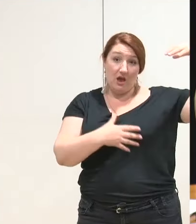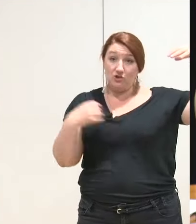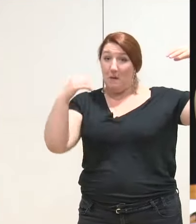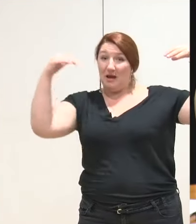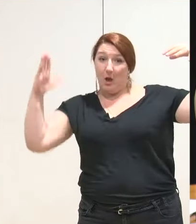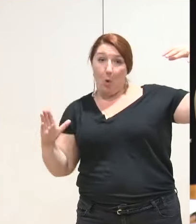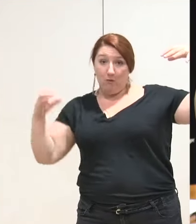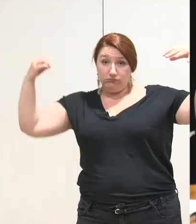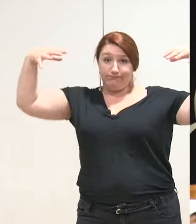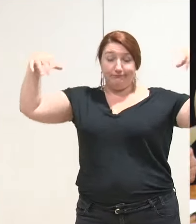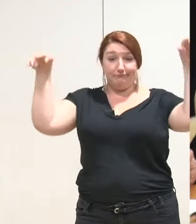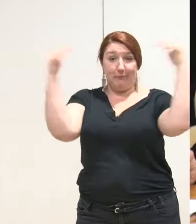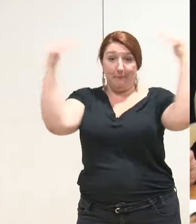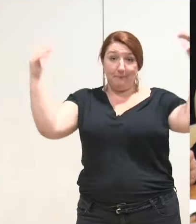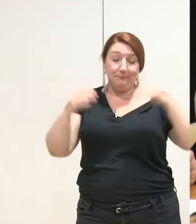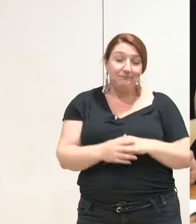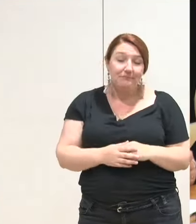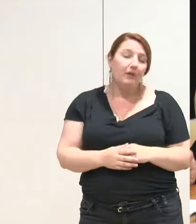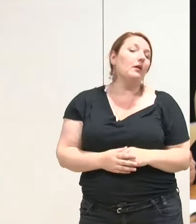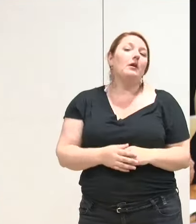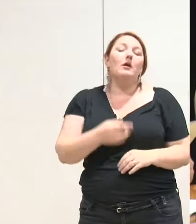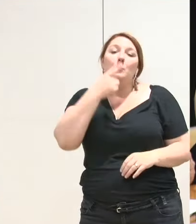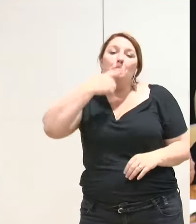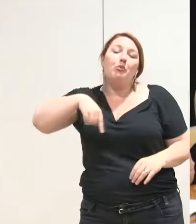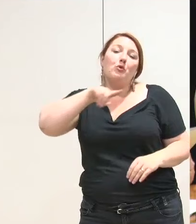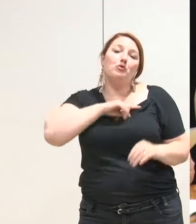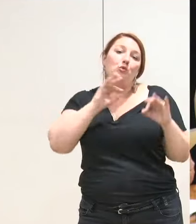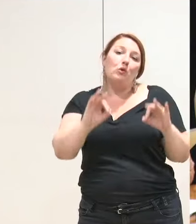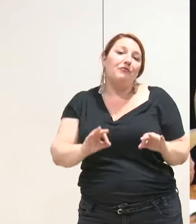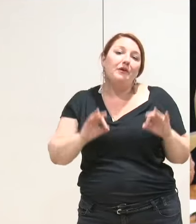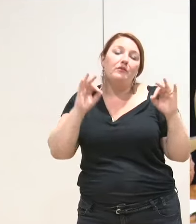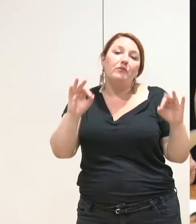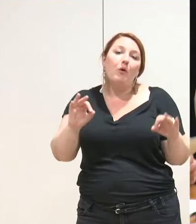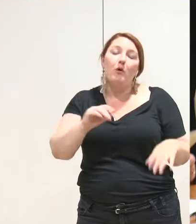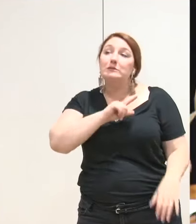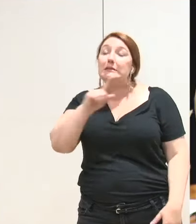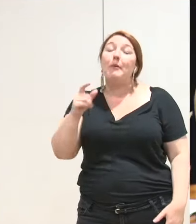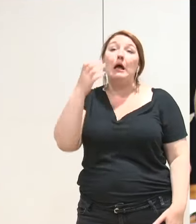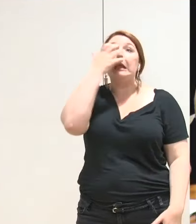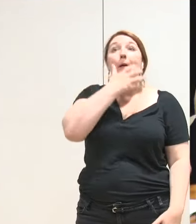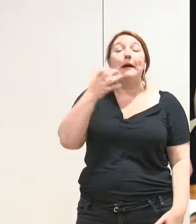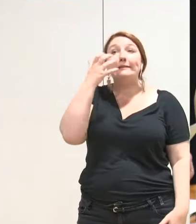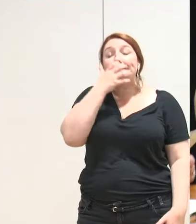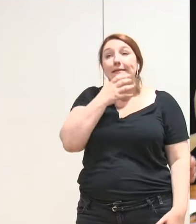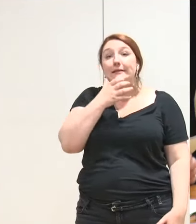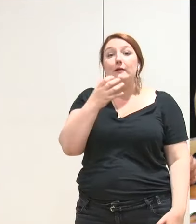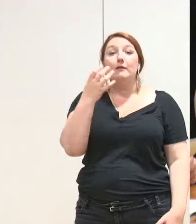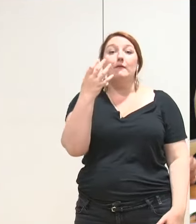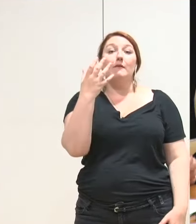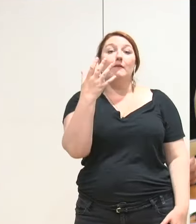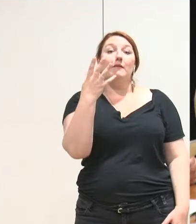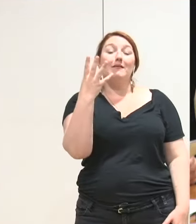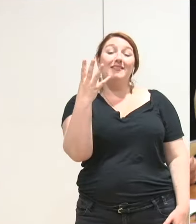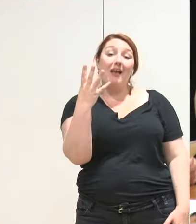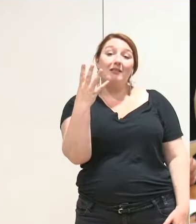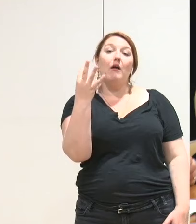donc on a effectivement considéré que c n'était pas euh dramatique de passer de quatre euh puits de lumière